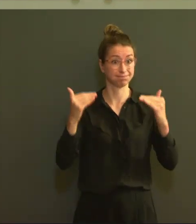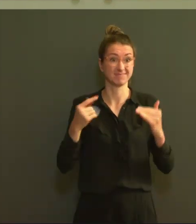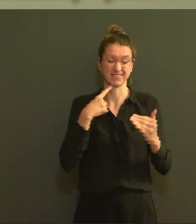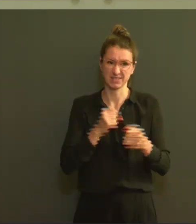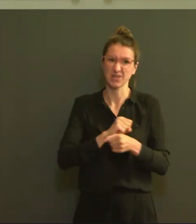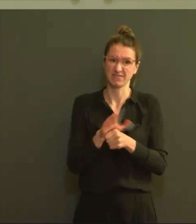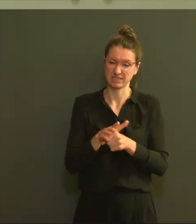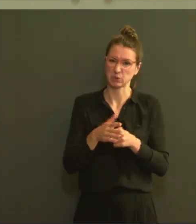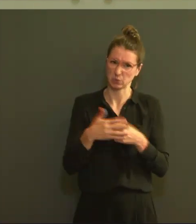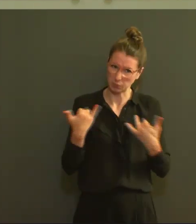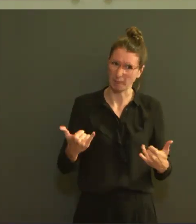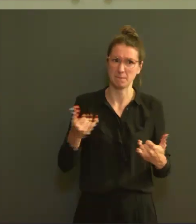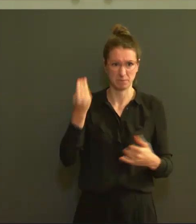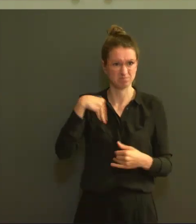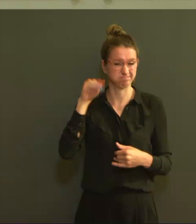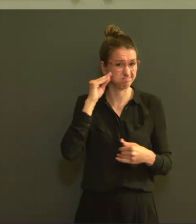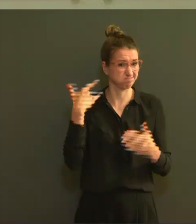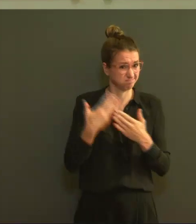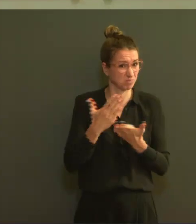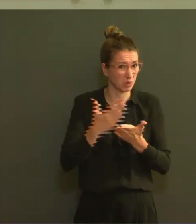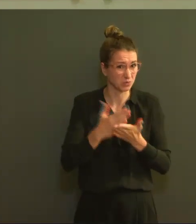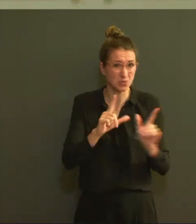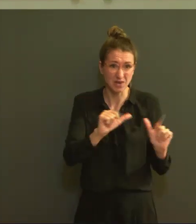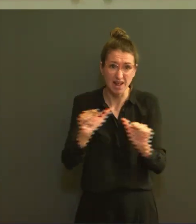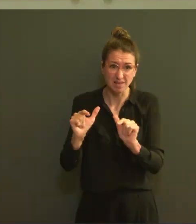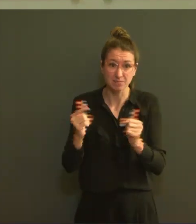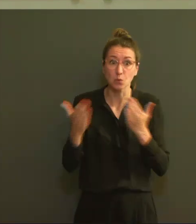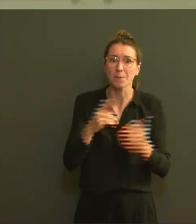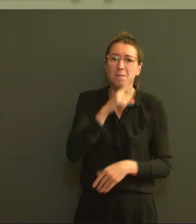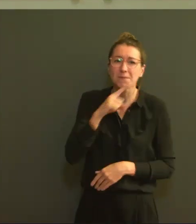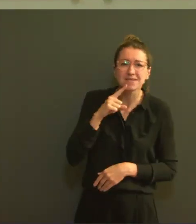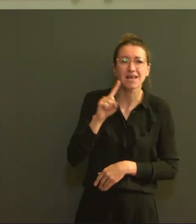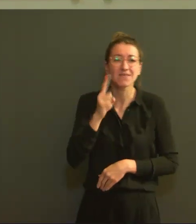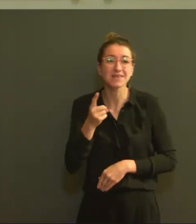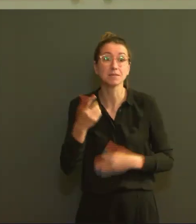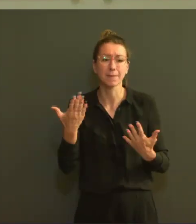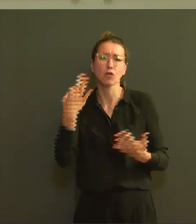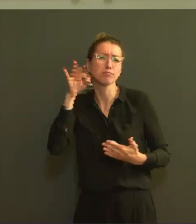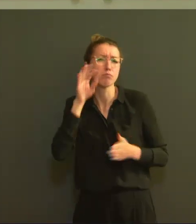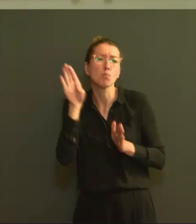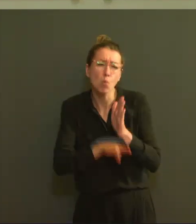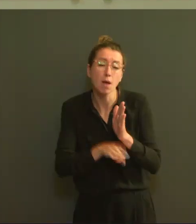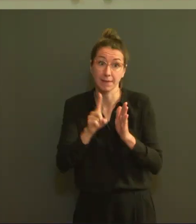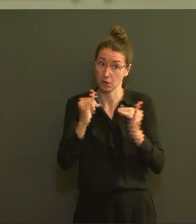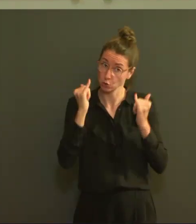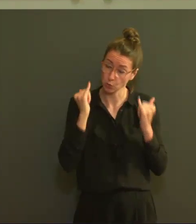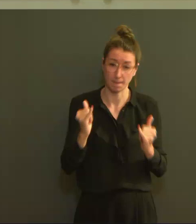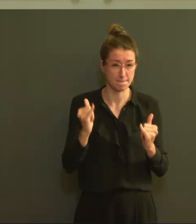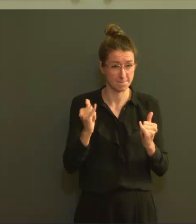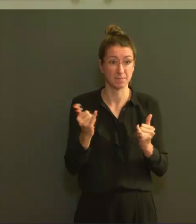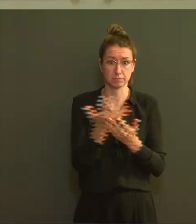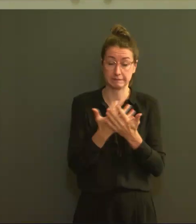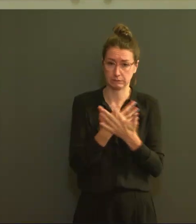dans la même situation dramatique qu'en mars et avril. Alors, on nous demande tout à fait